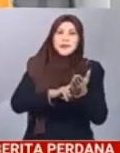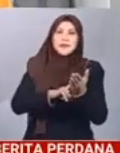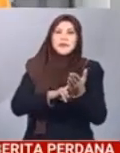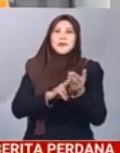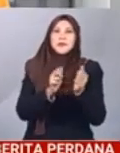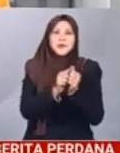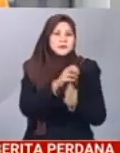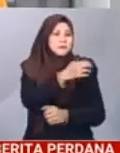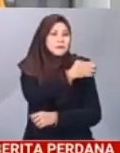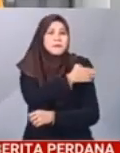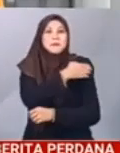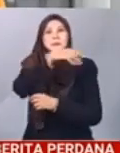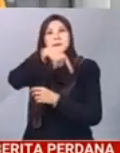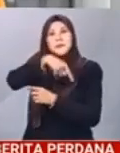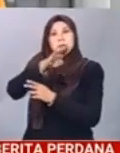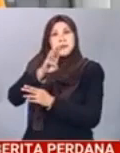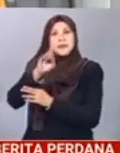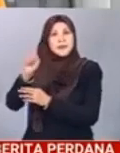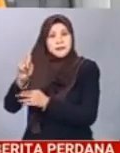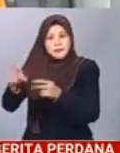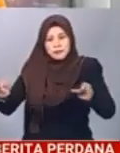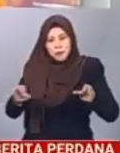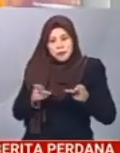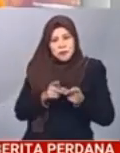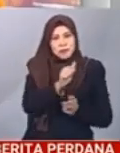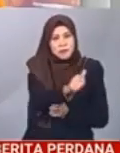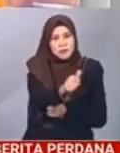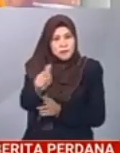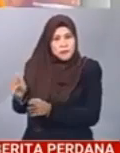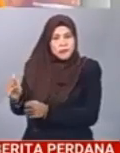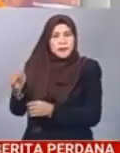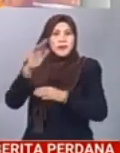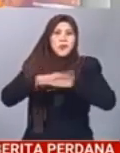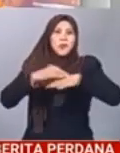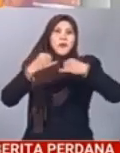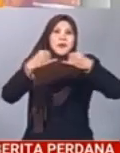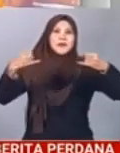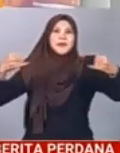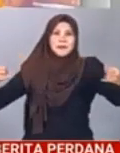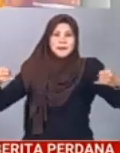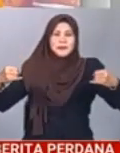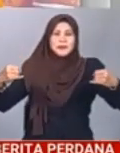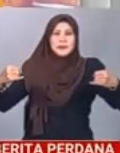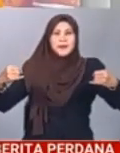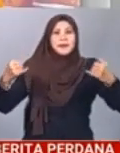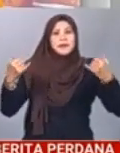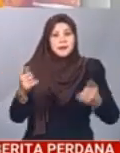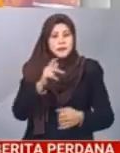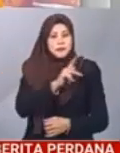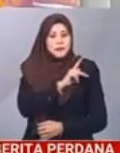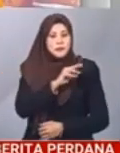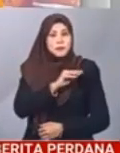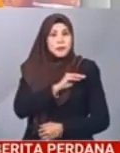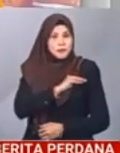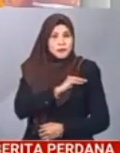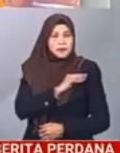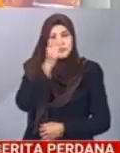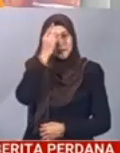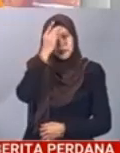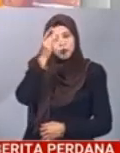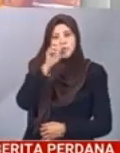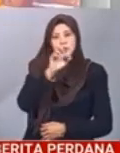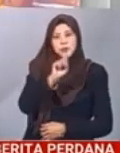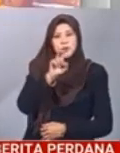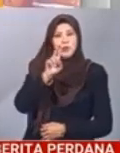pihak berkuasa tempatan PBT kawasan masing-masing secara dalam kalian pada masa yang sama ketombean pidato Sulaiman